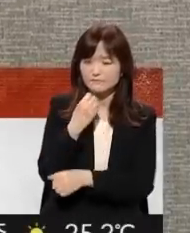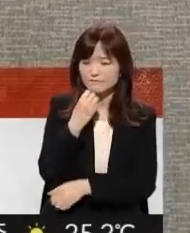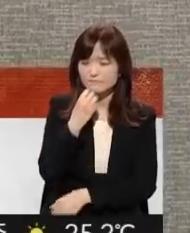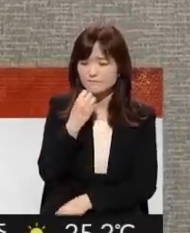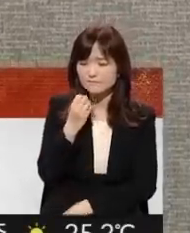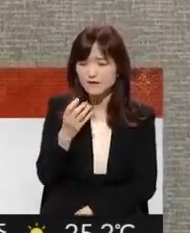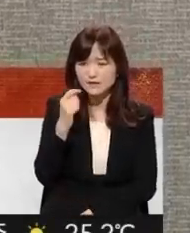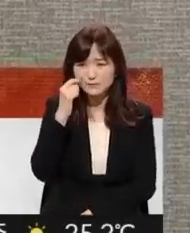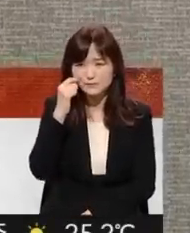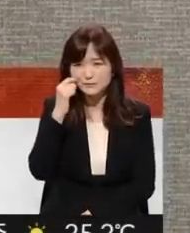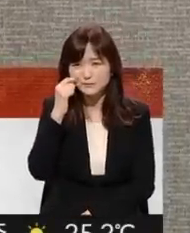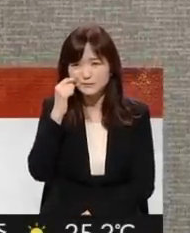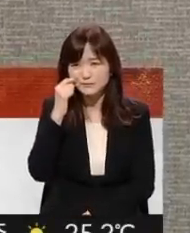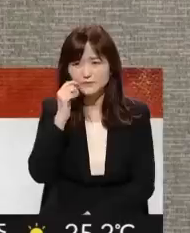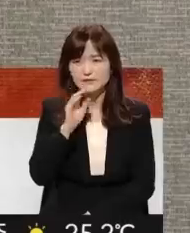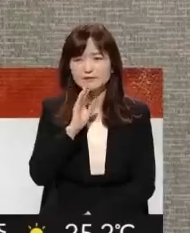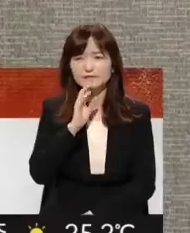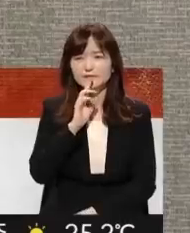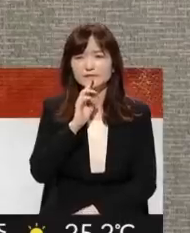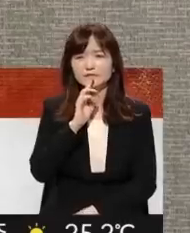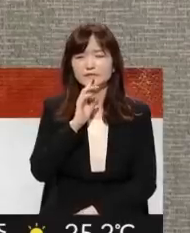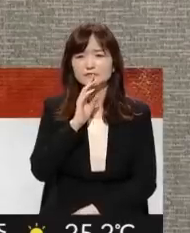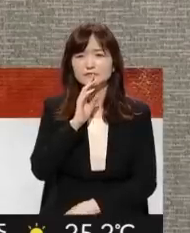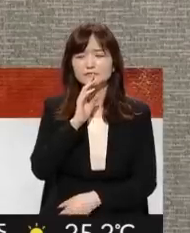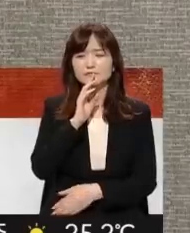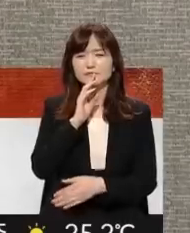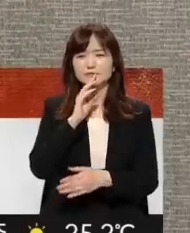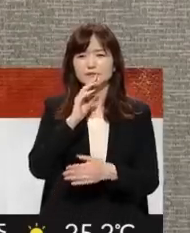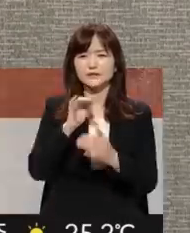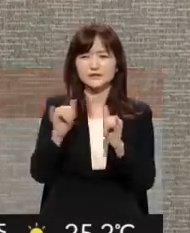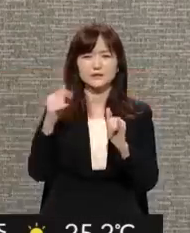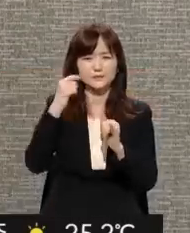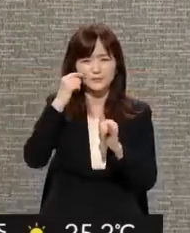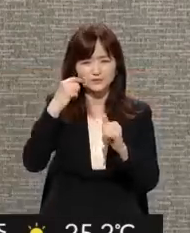없을 정도로 정말 심하게 사람이 할 수 없는 짓을 다